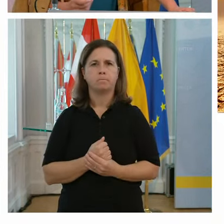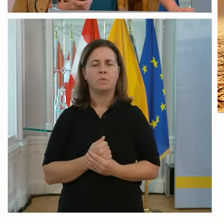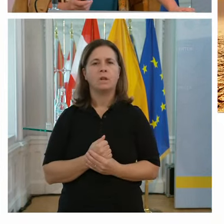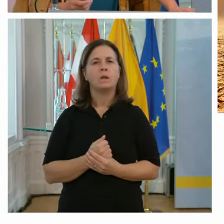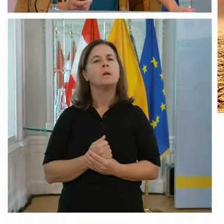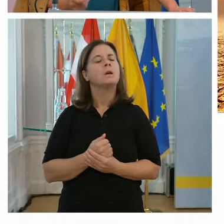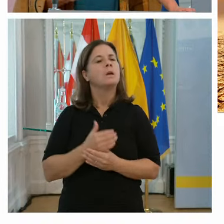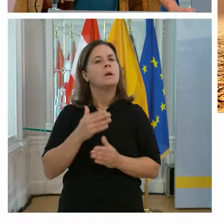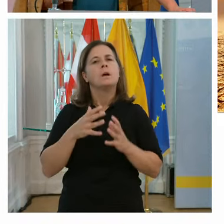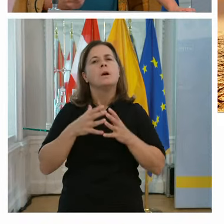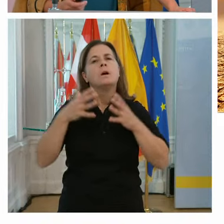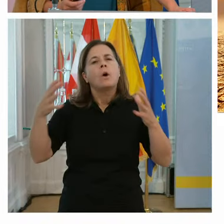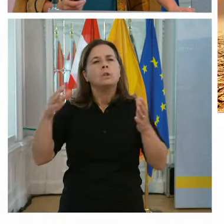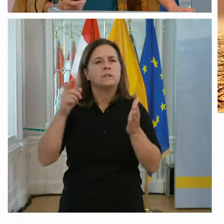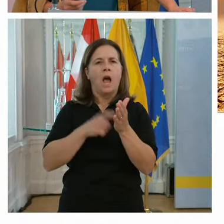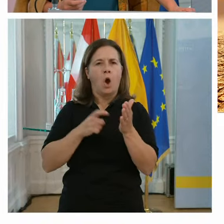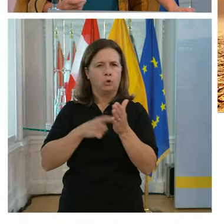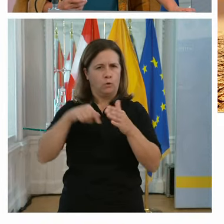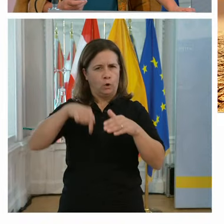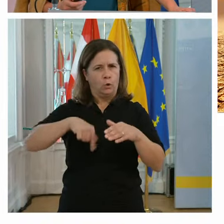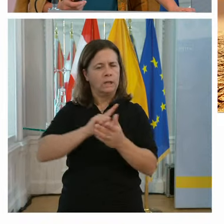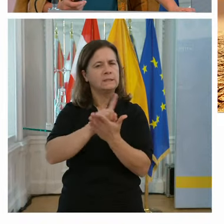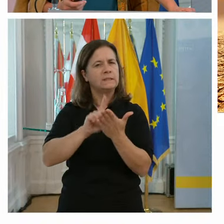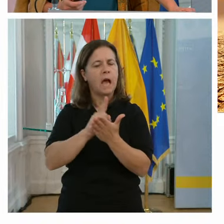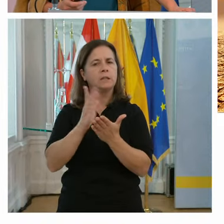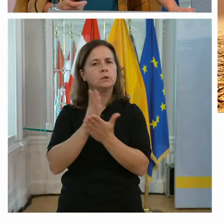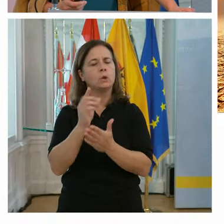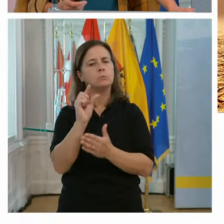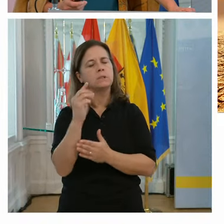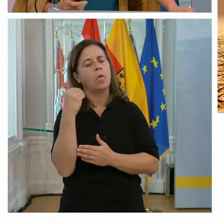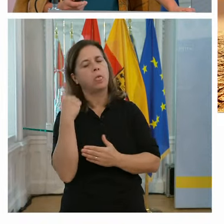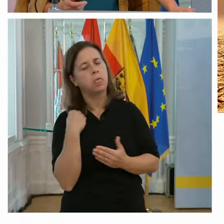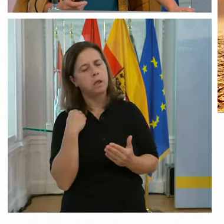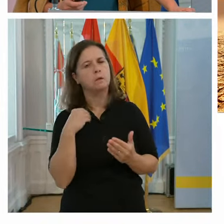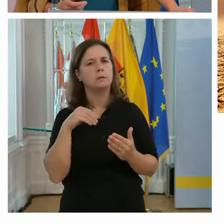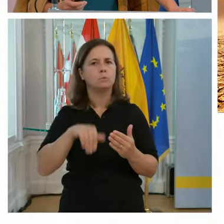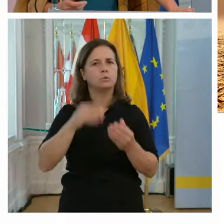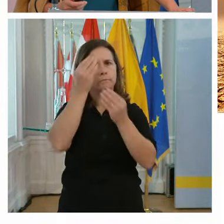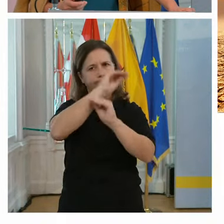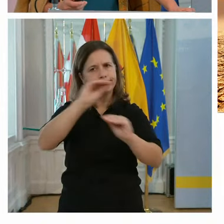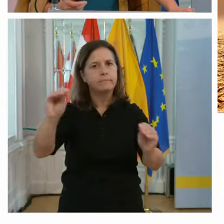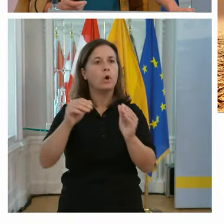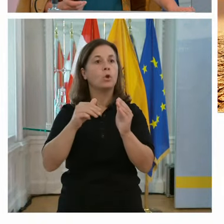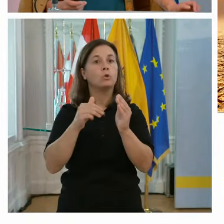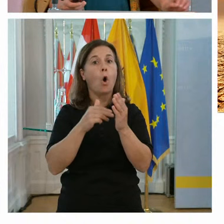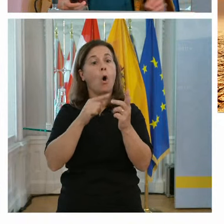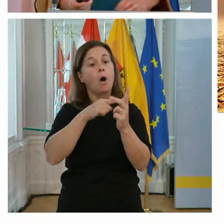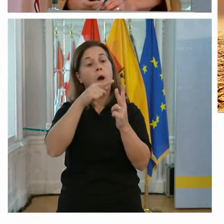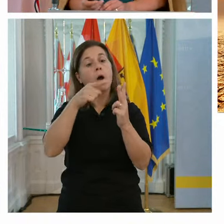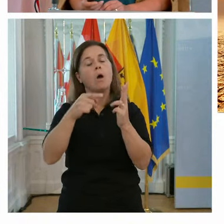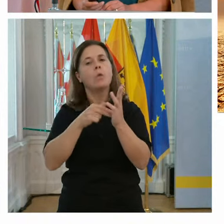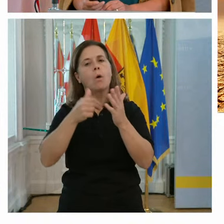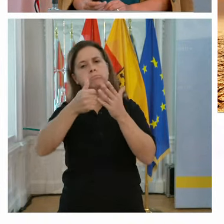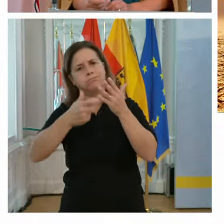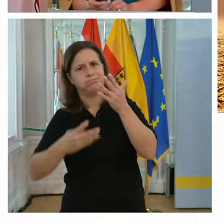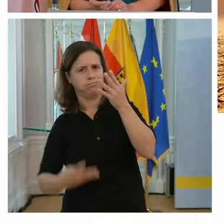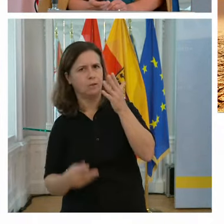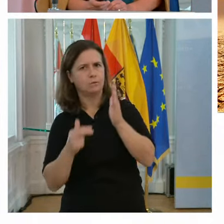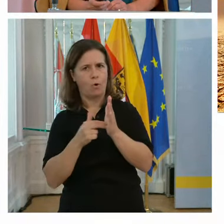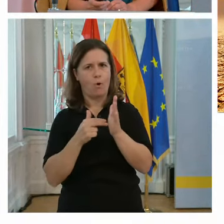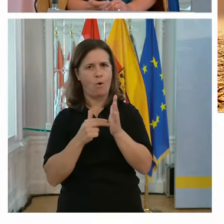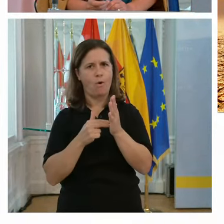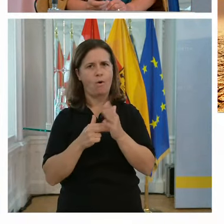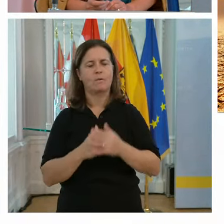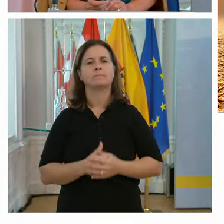Zentrale Herausforderungen unserer Zeit, es ist irgendwie schon müßig, die dauernd zu nennen und darüber hinaus gibt es deutlich mehr.